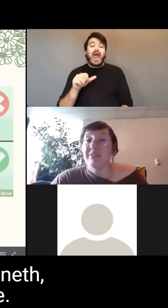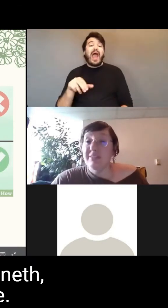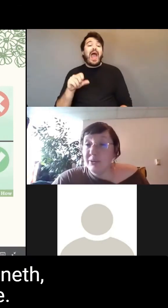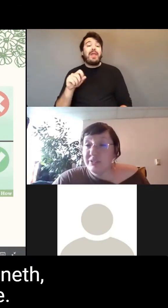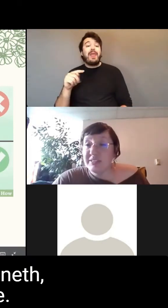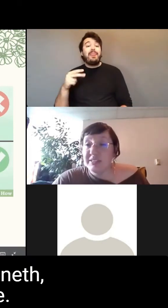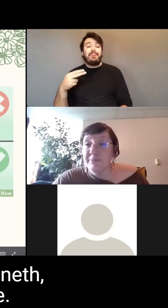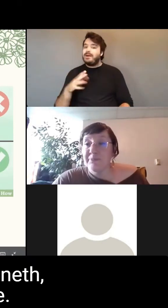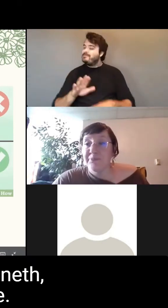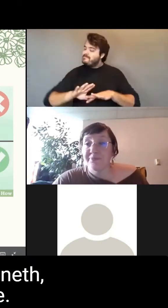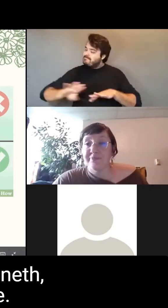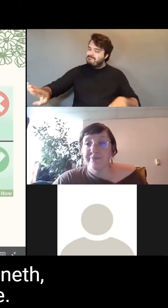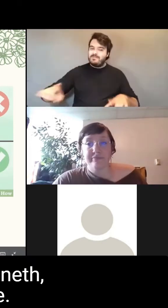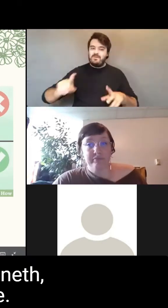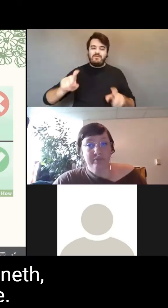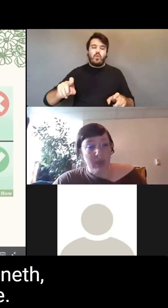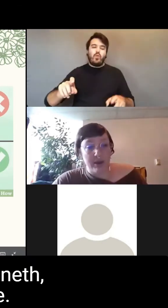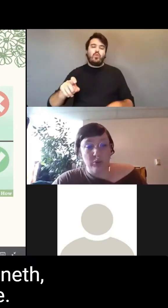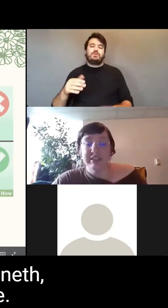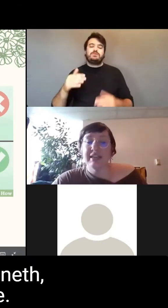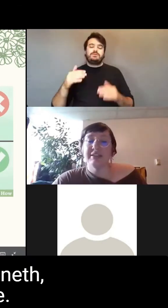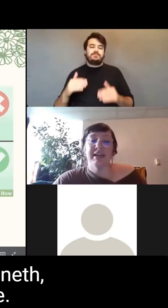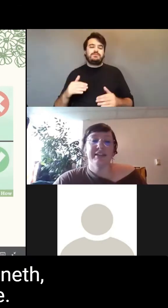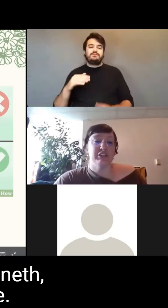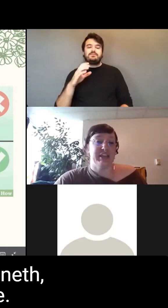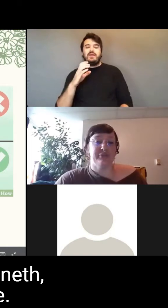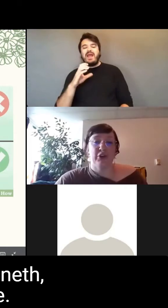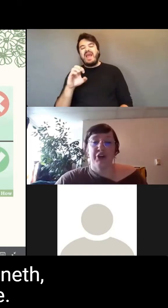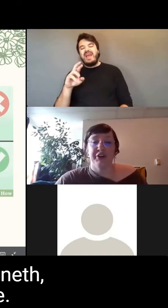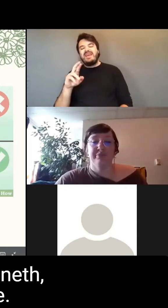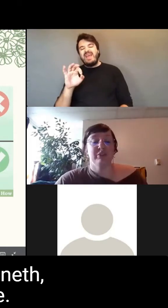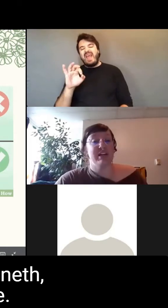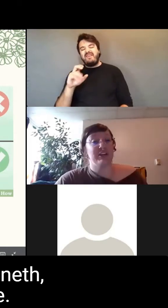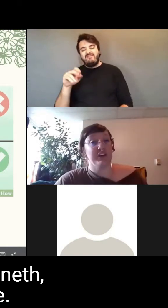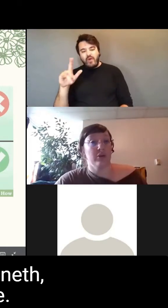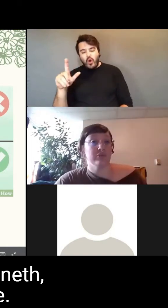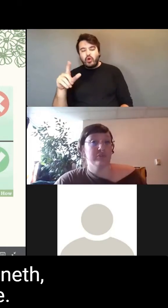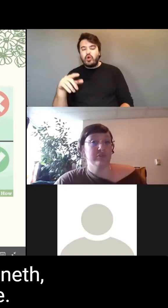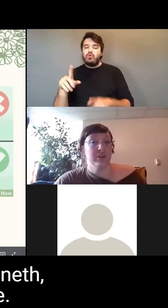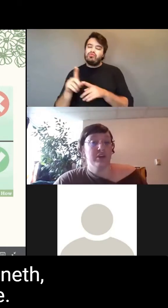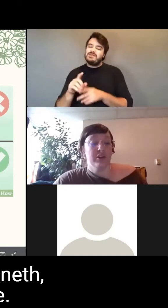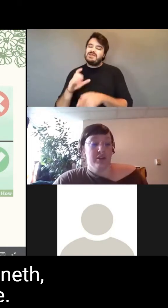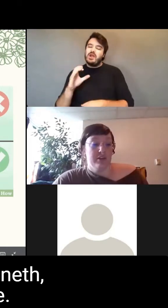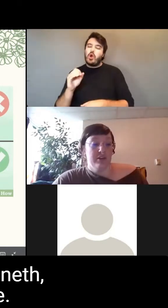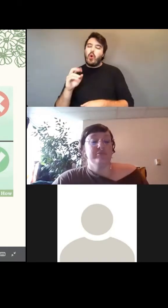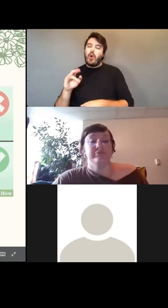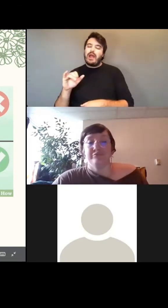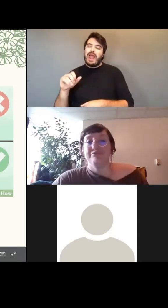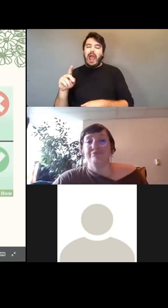va éviter aussi, à côté de l'aneth, le cerfeuil, puis la coriandre.